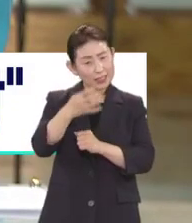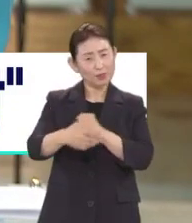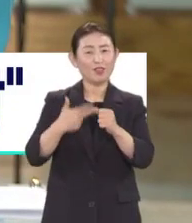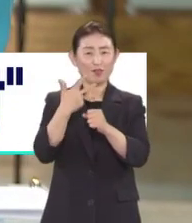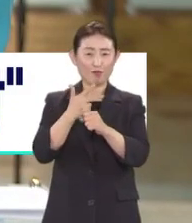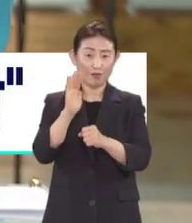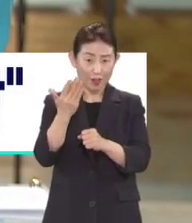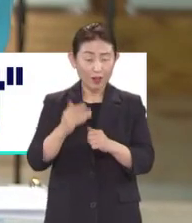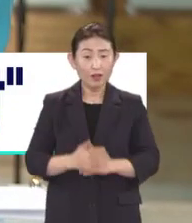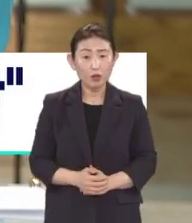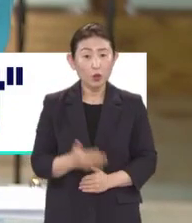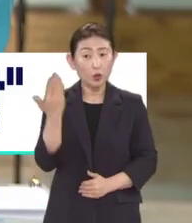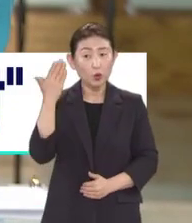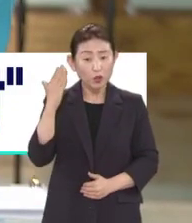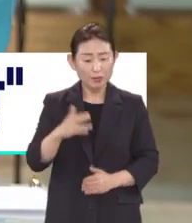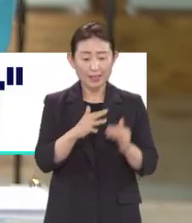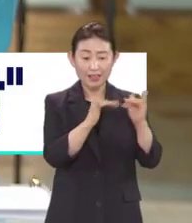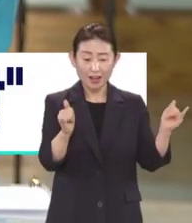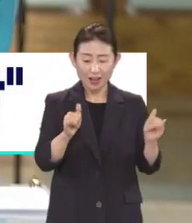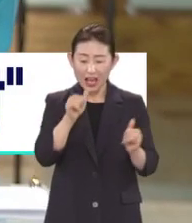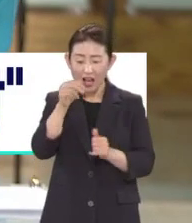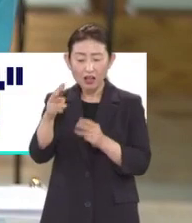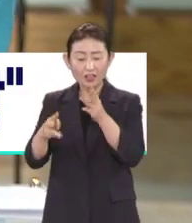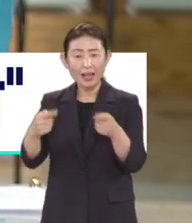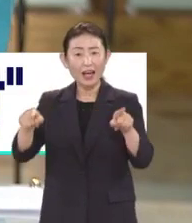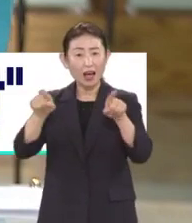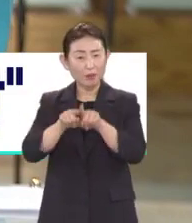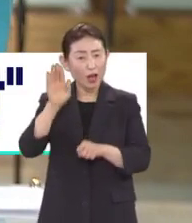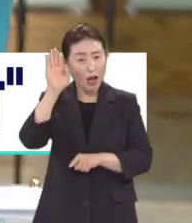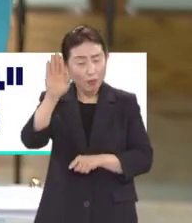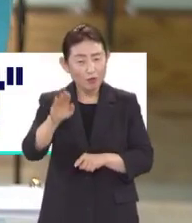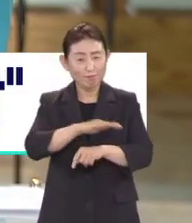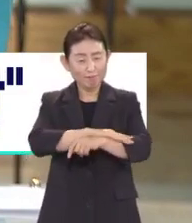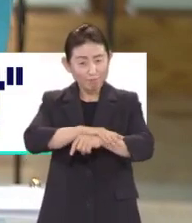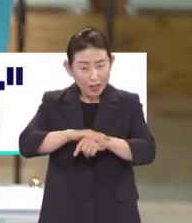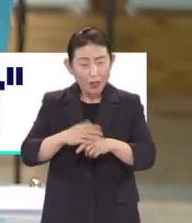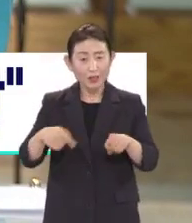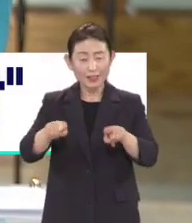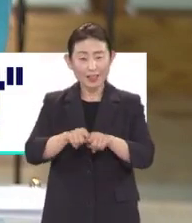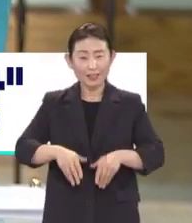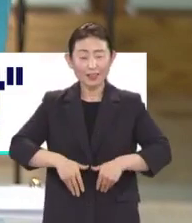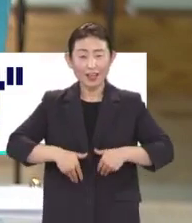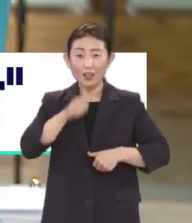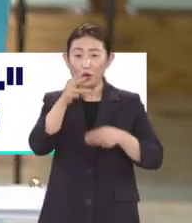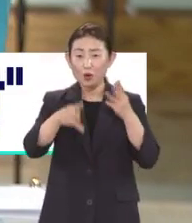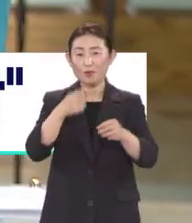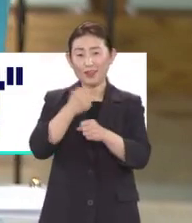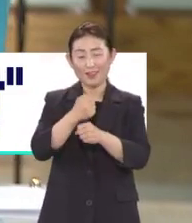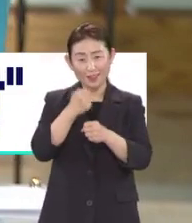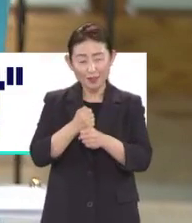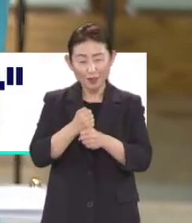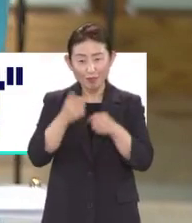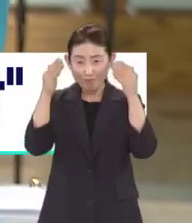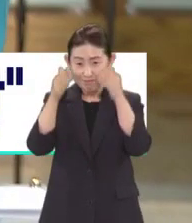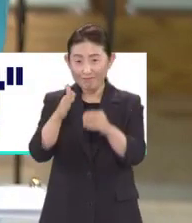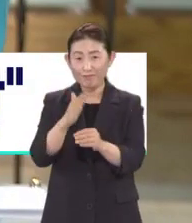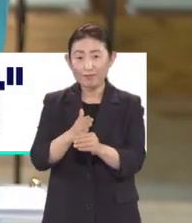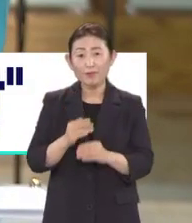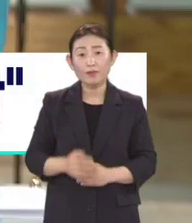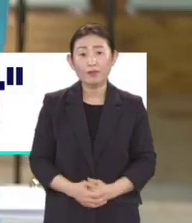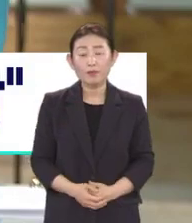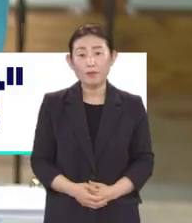한데요. 특히 최근에는 사람과 로봇이 공존하는 미래를 이끌기 위해 따뜻한 로봇 개발에도 앞장서고 있습니다. 장석영